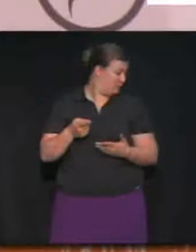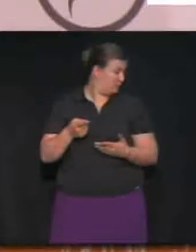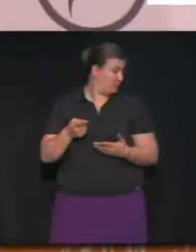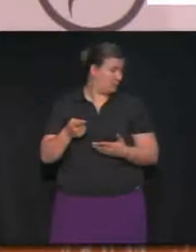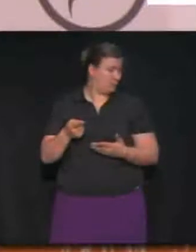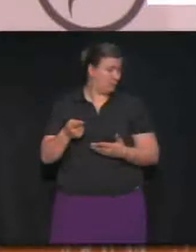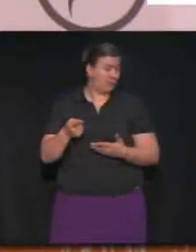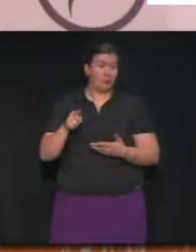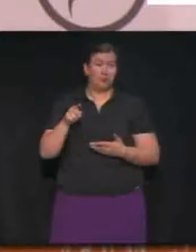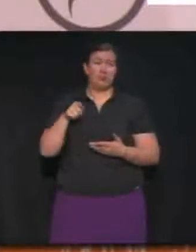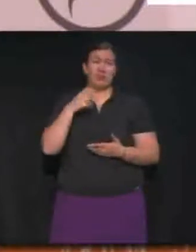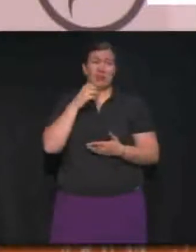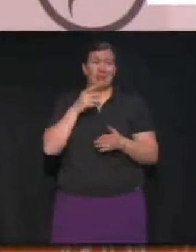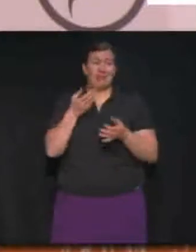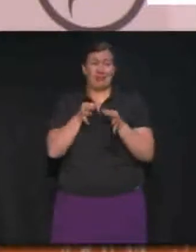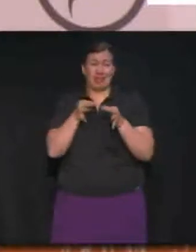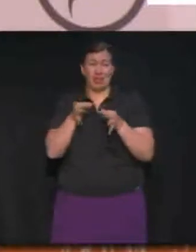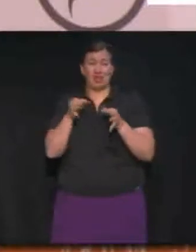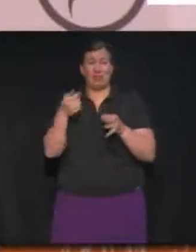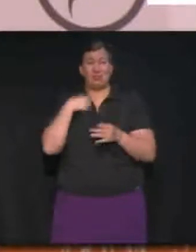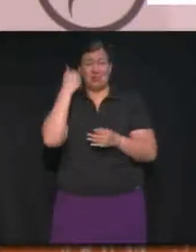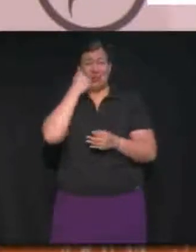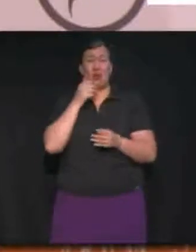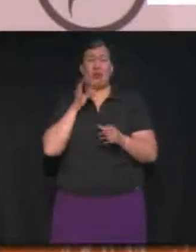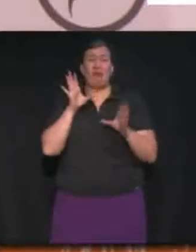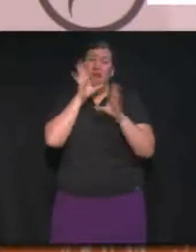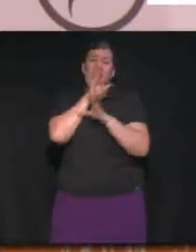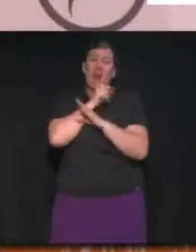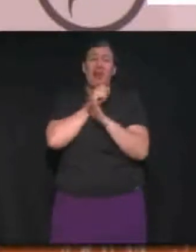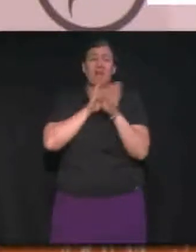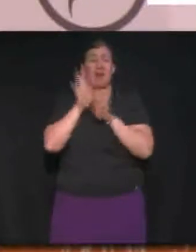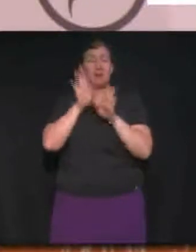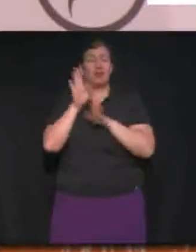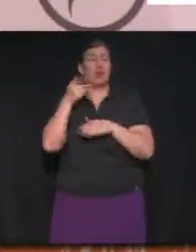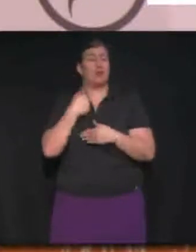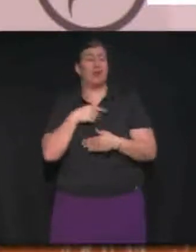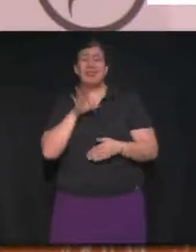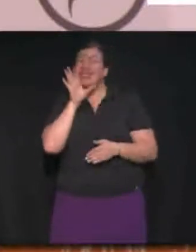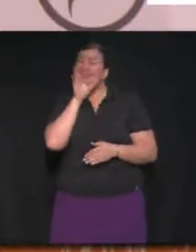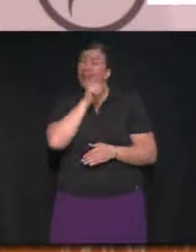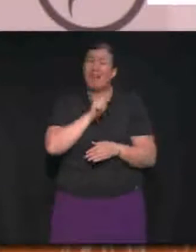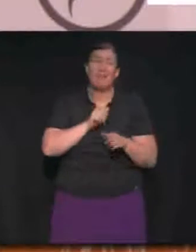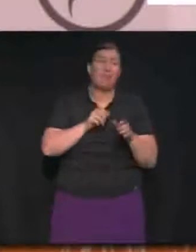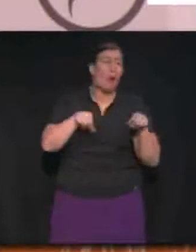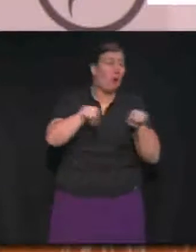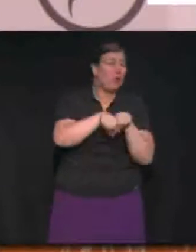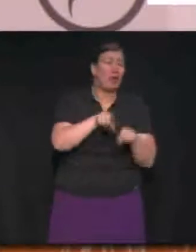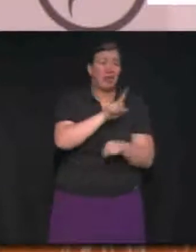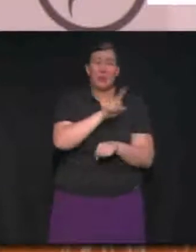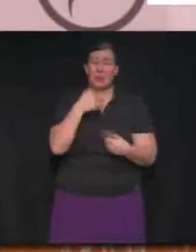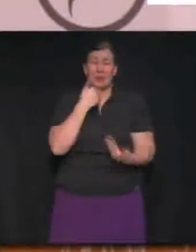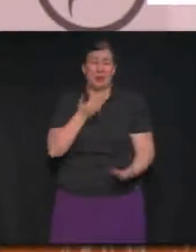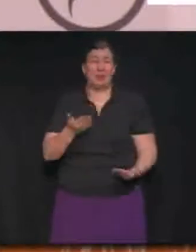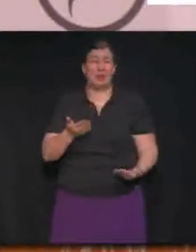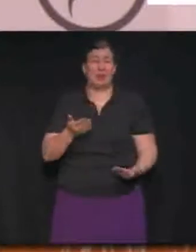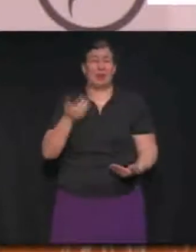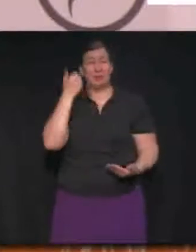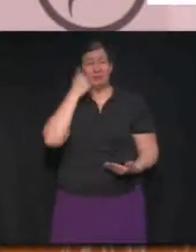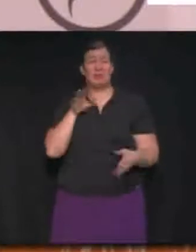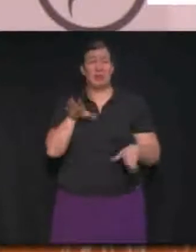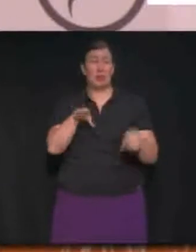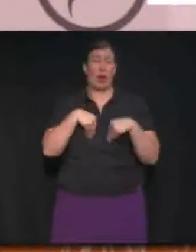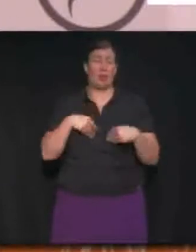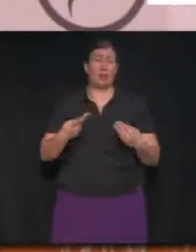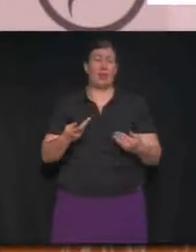ihr könnt geheim abstimmen und es wird auch nicht geheim online abgestimmt nimmt es zur Sicherheit an es gibt sogar einen Zusatzantrag mit dem wir